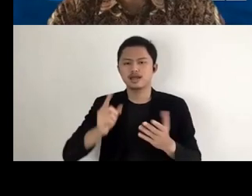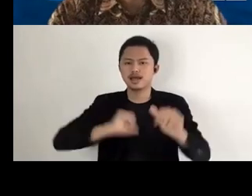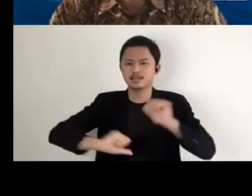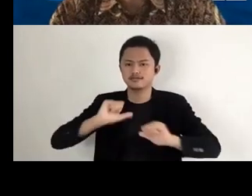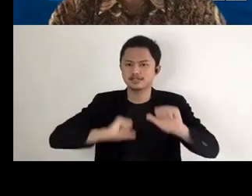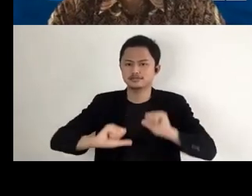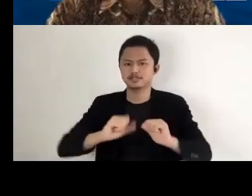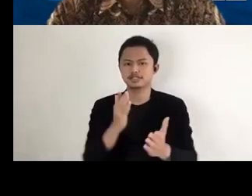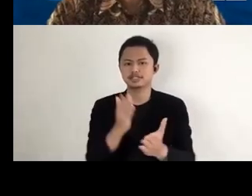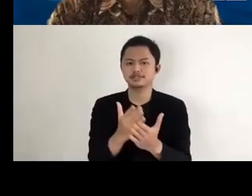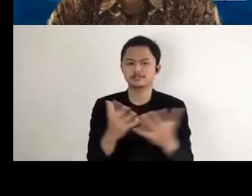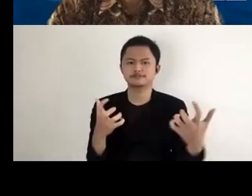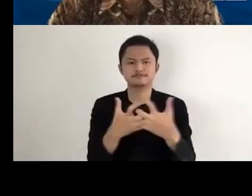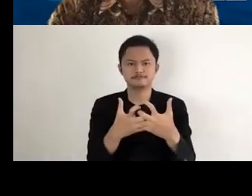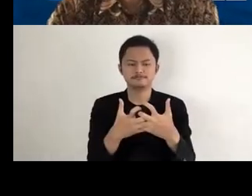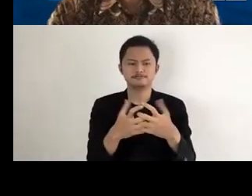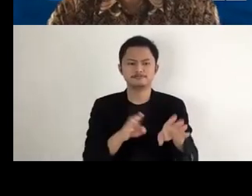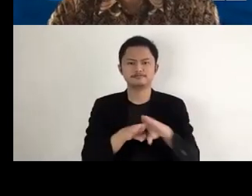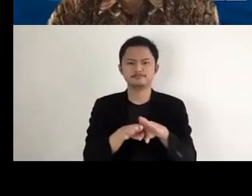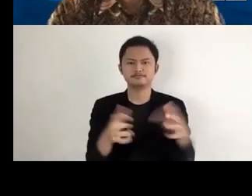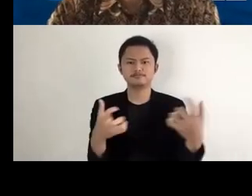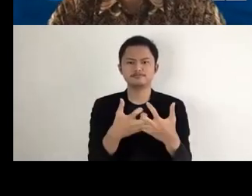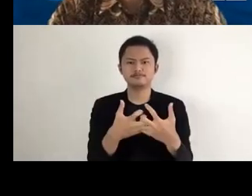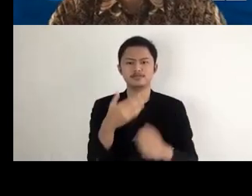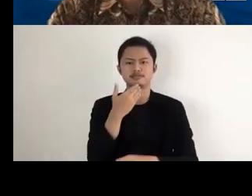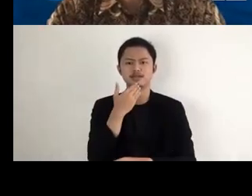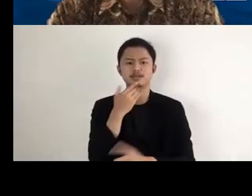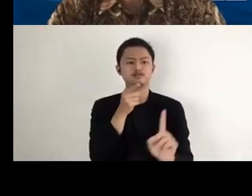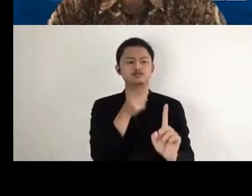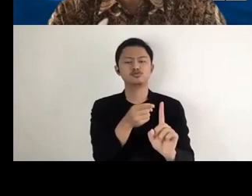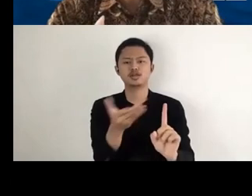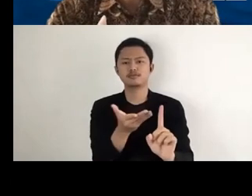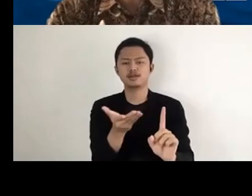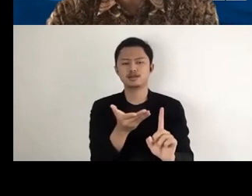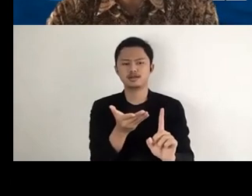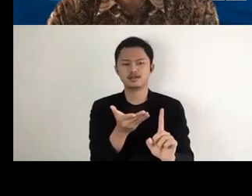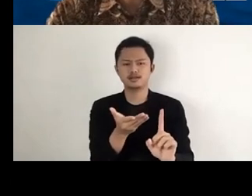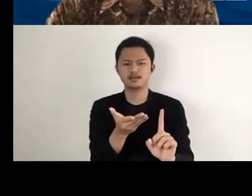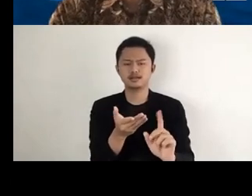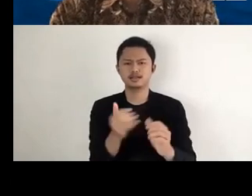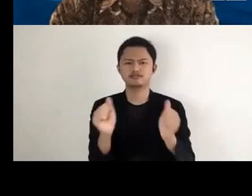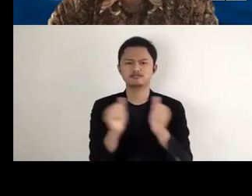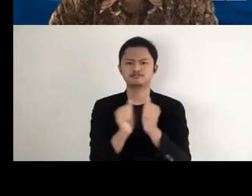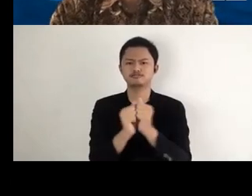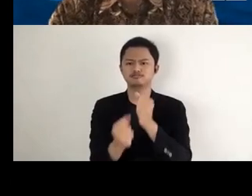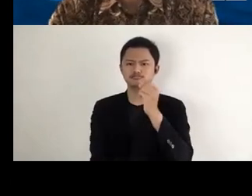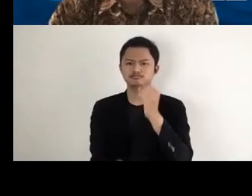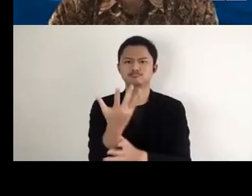Polres Sinjai cuman yang biasanya berujung pada penumbuhan komitmen